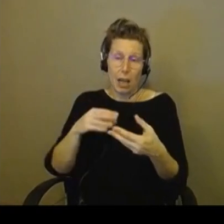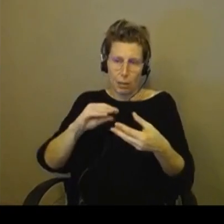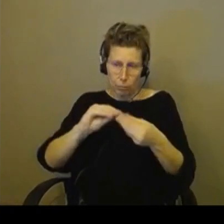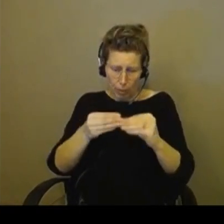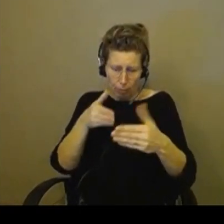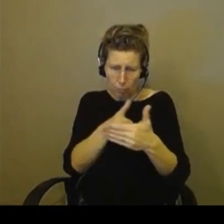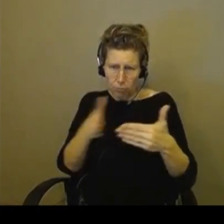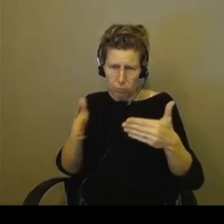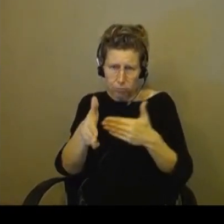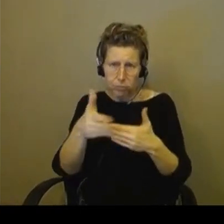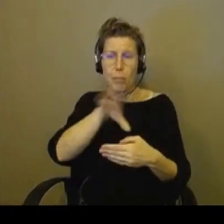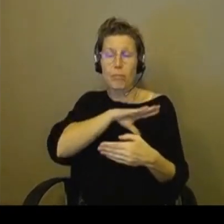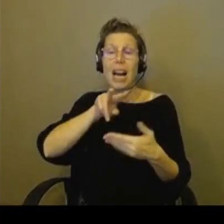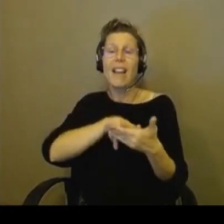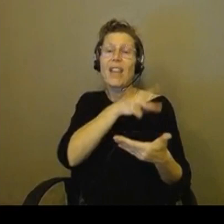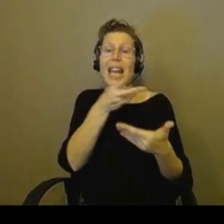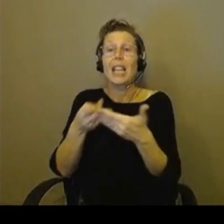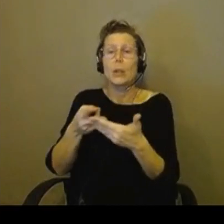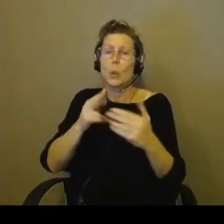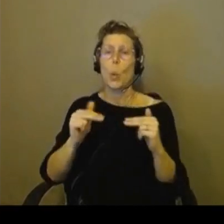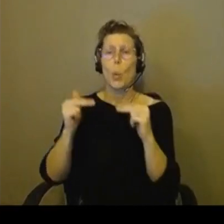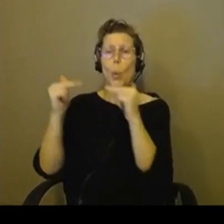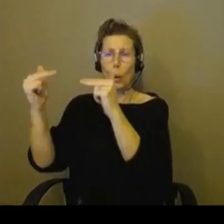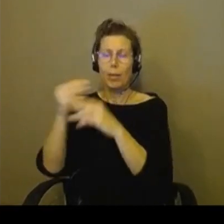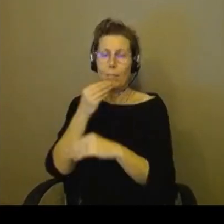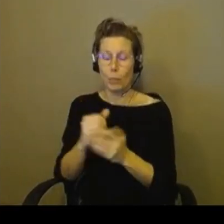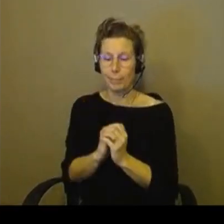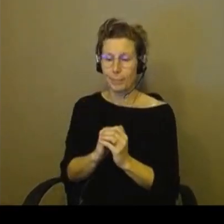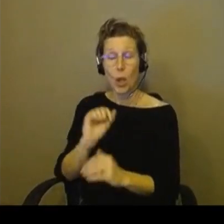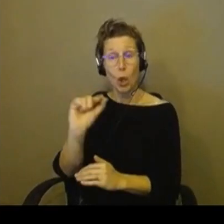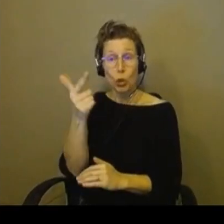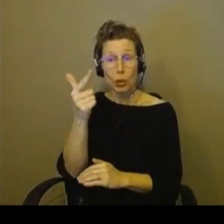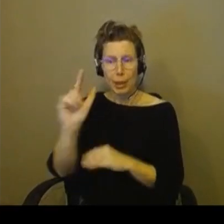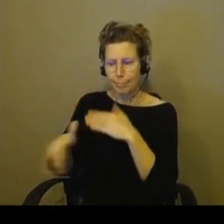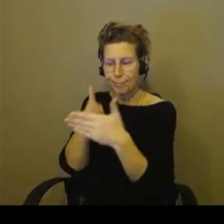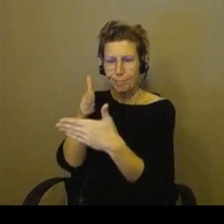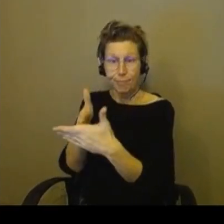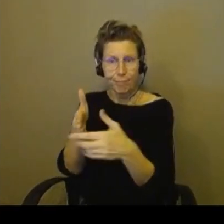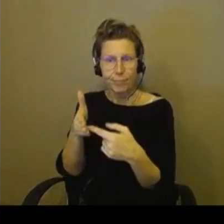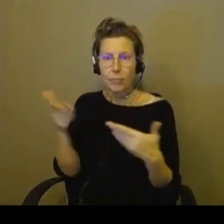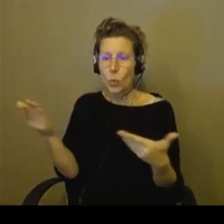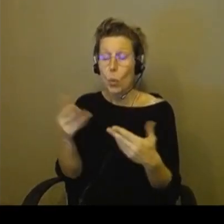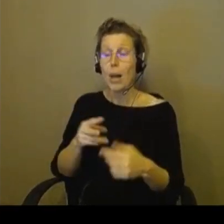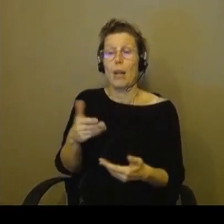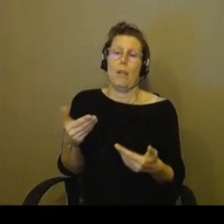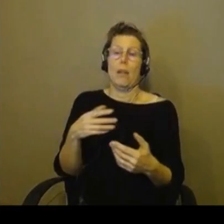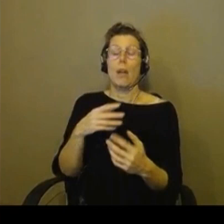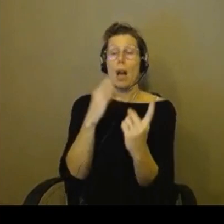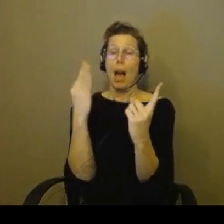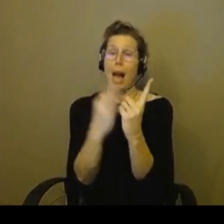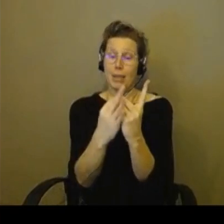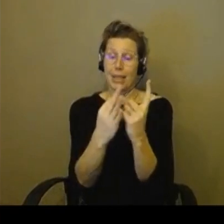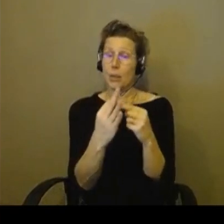version de l'application. La deuxième difficulté, c'est que comme on a une application qui est ouverte à toutes les compagnies, le lien